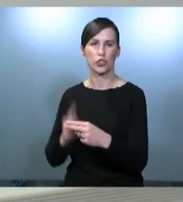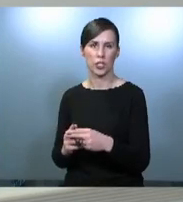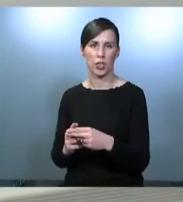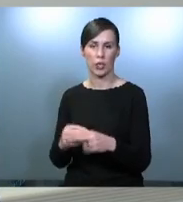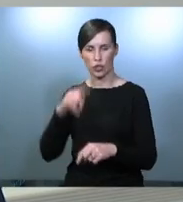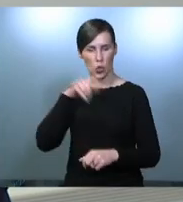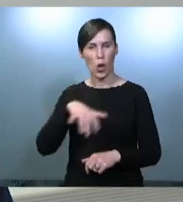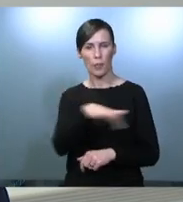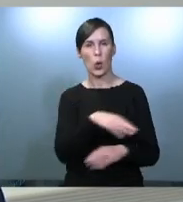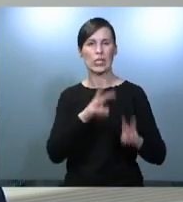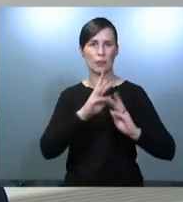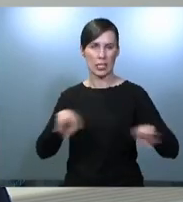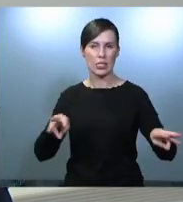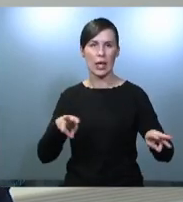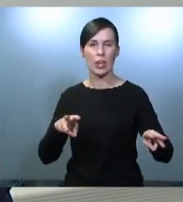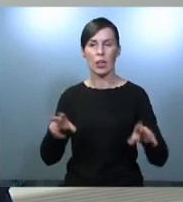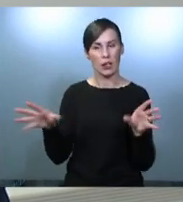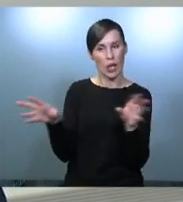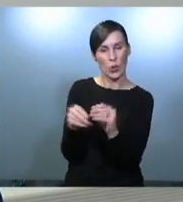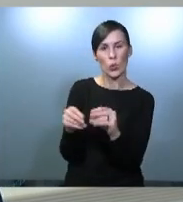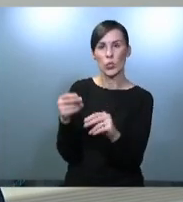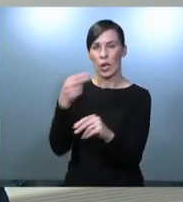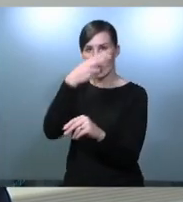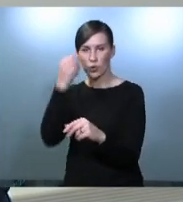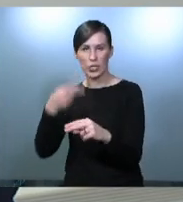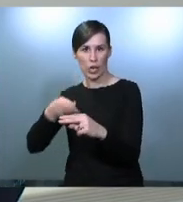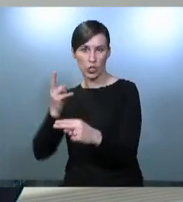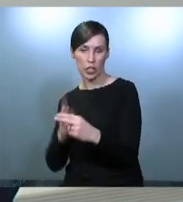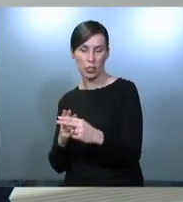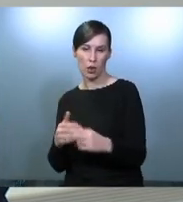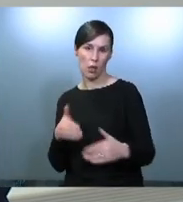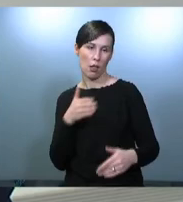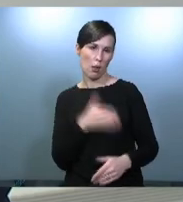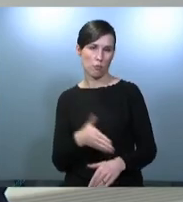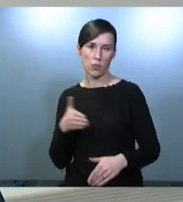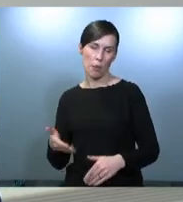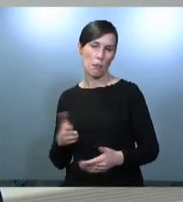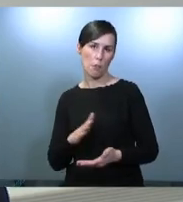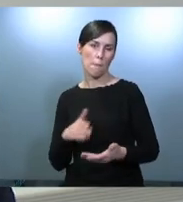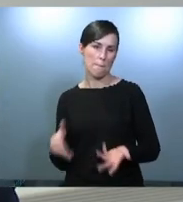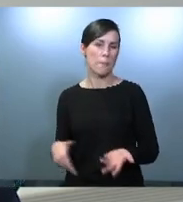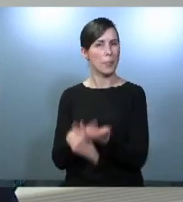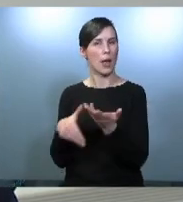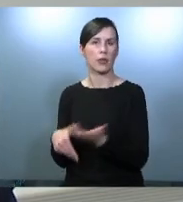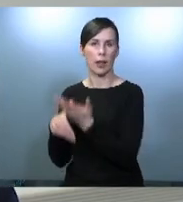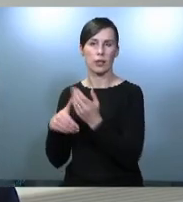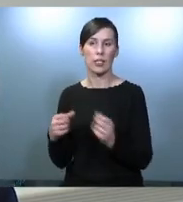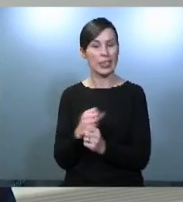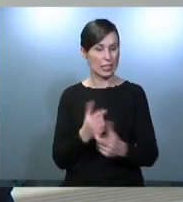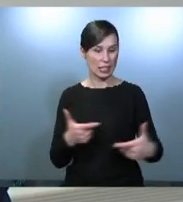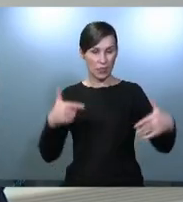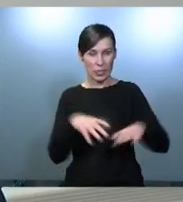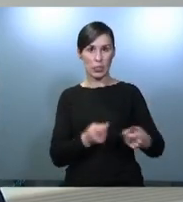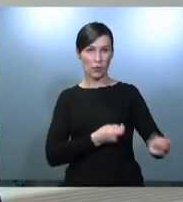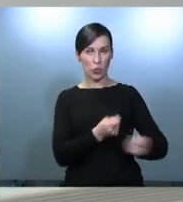aplinkos ministerija su Lietuvos geležinkeliais yra pasiruošus ir čia reikėtų, kad savivaldybės vadovai tikrai